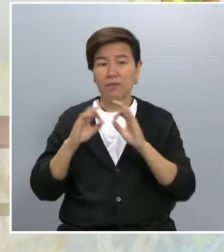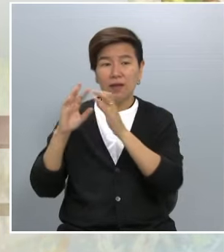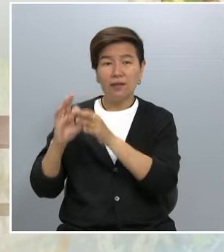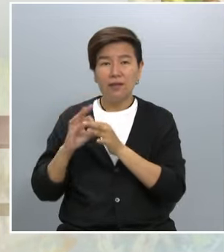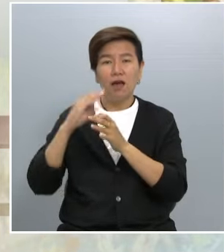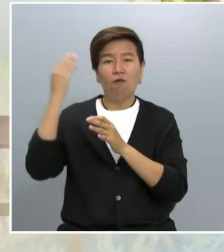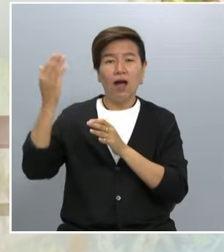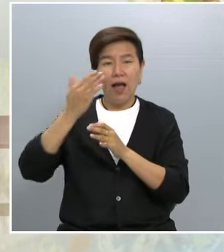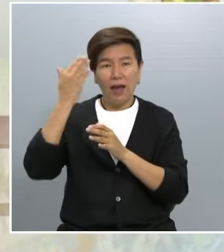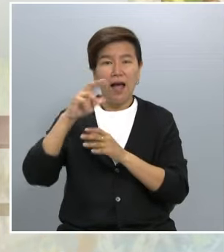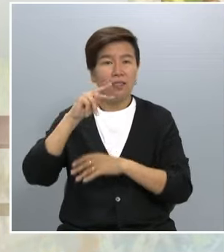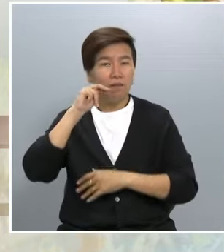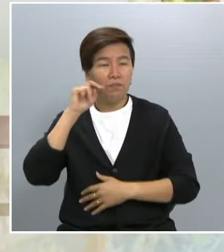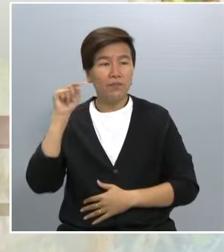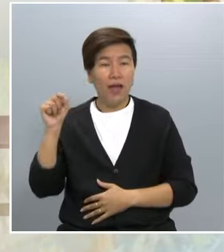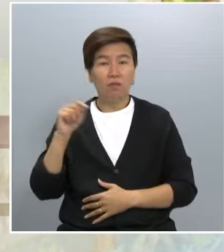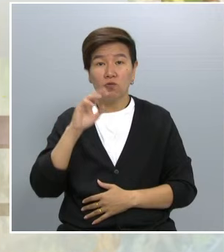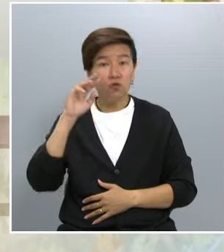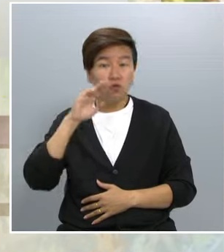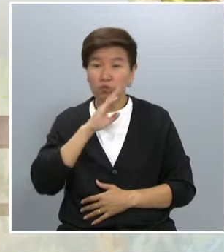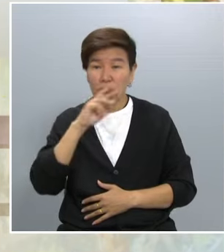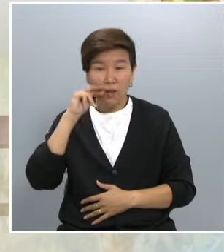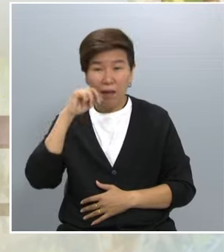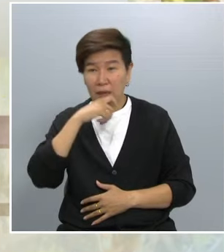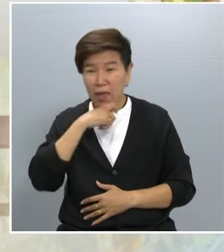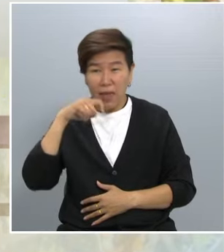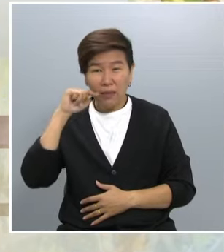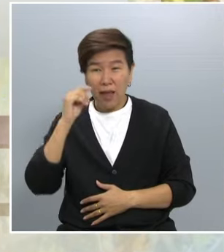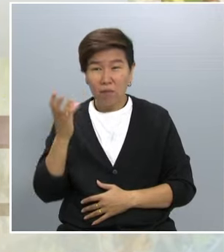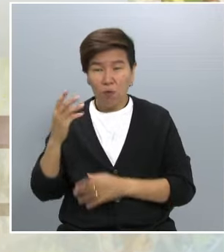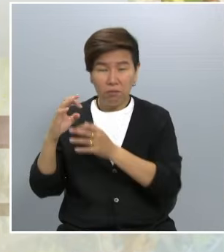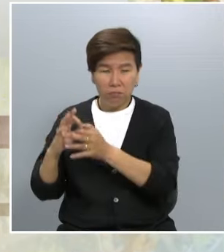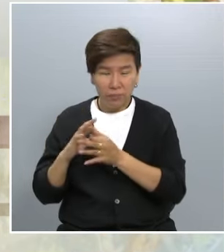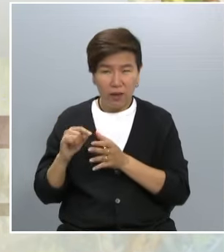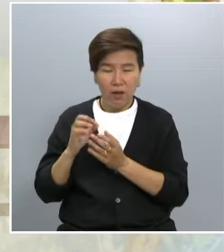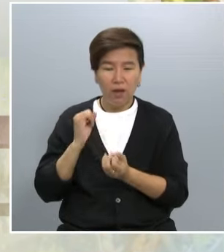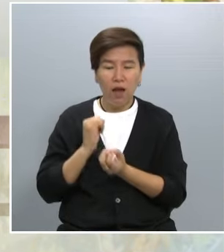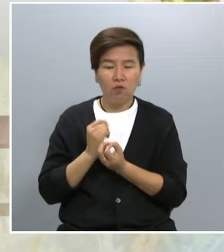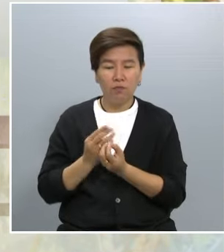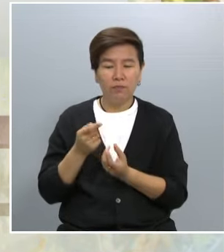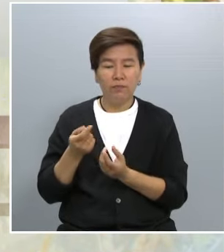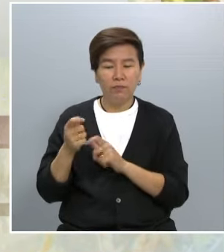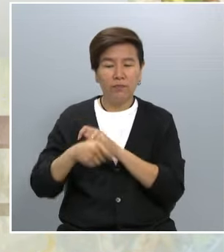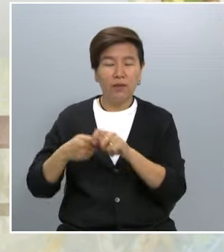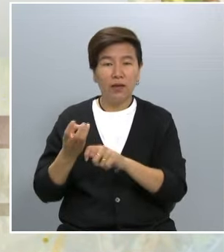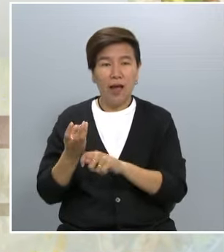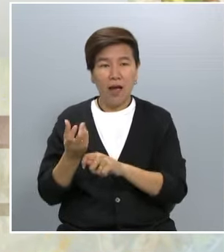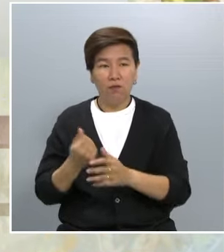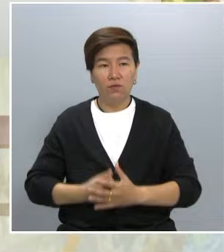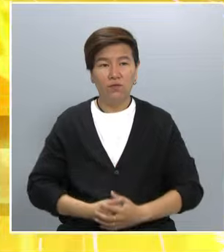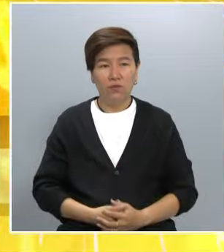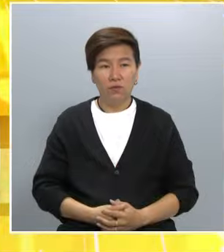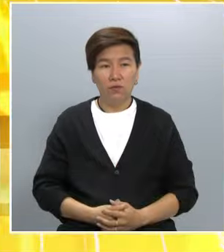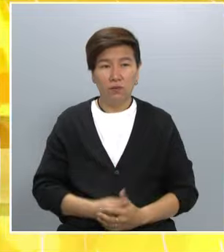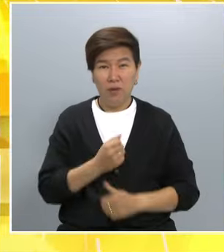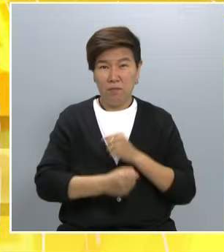อากาศและปริมาณน้ำคือถ้ามันแล้งน้ำน้อยก็อาจจะมีผลต่อผลผลิตได้นั่นก็แปลว่านี่ราคาเข้าสูงสุดในรอบ